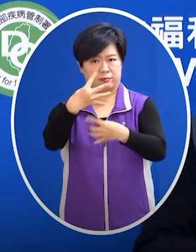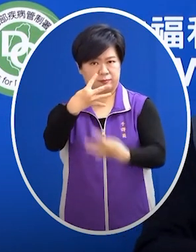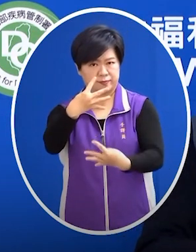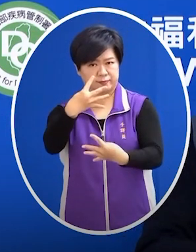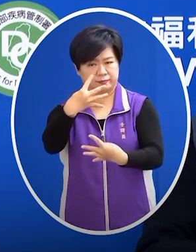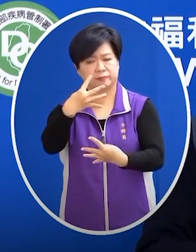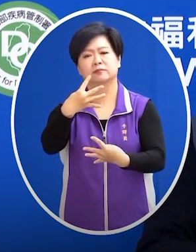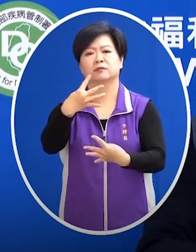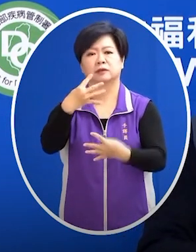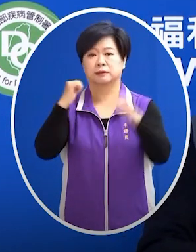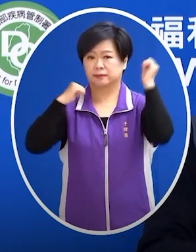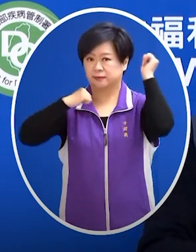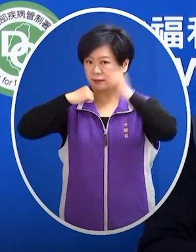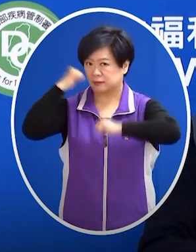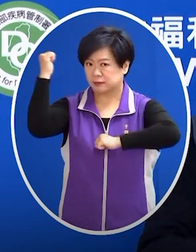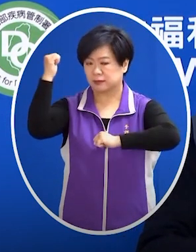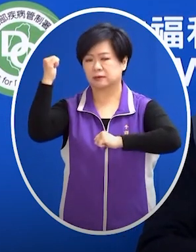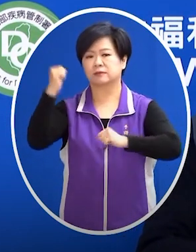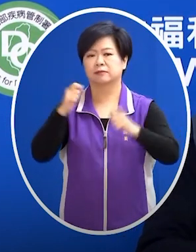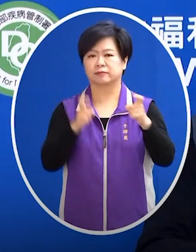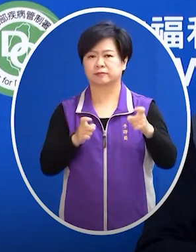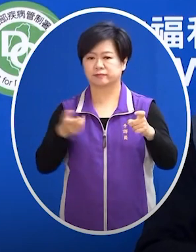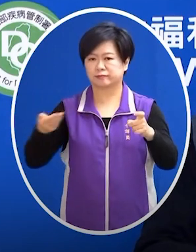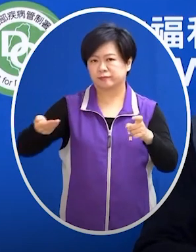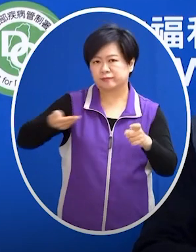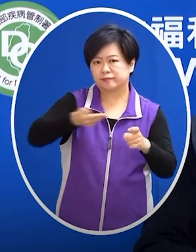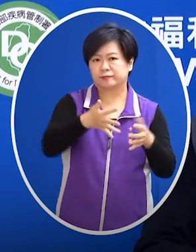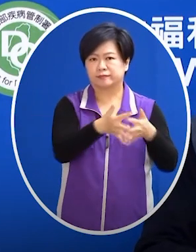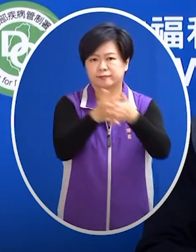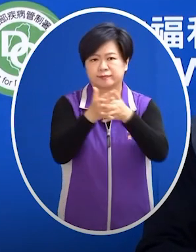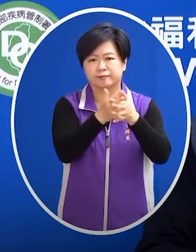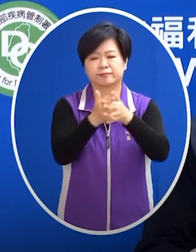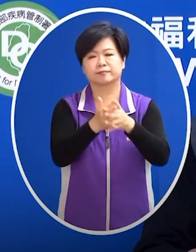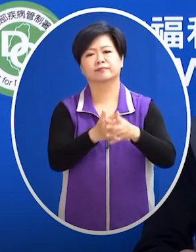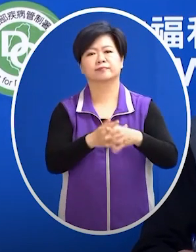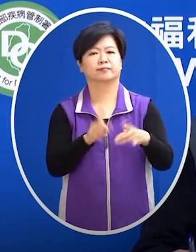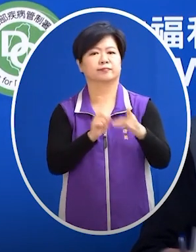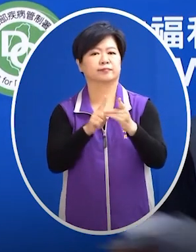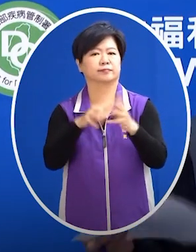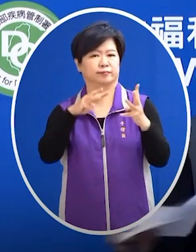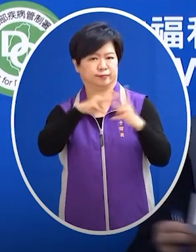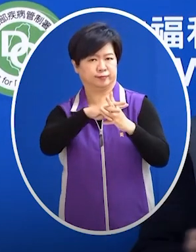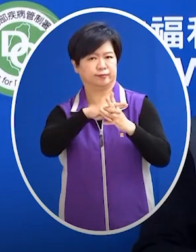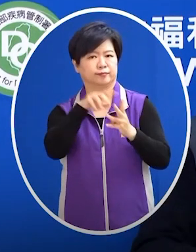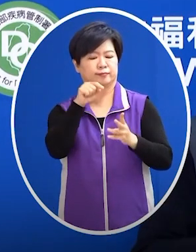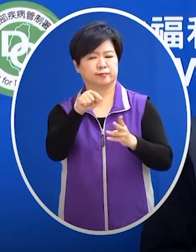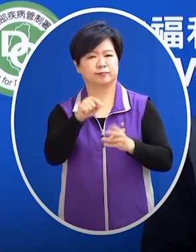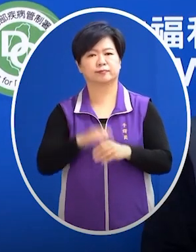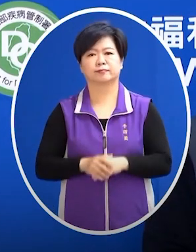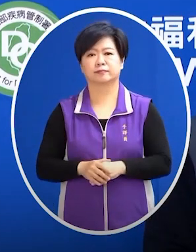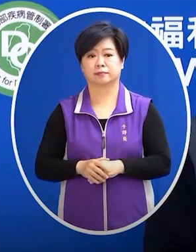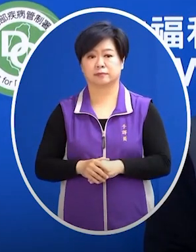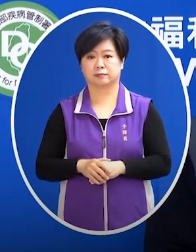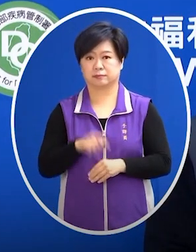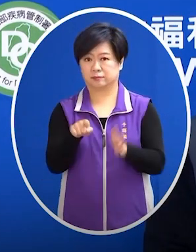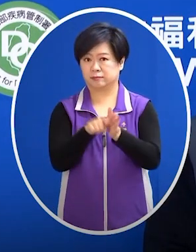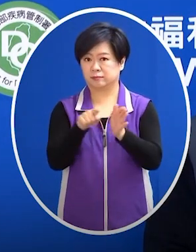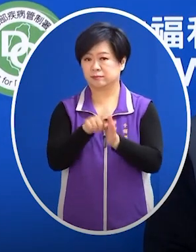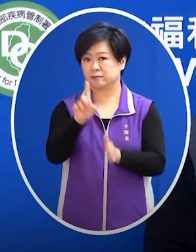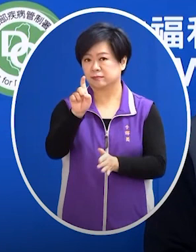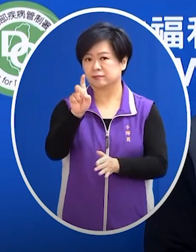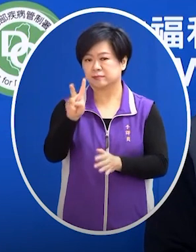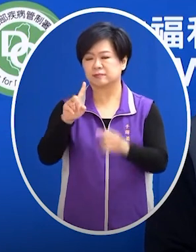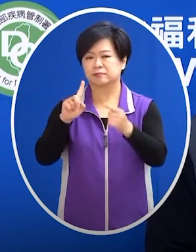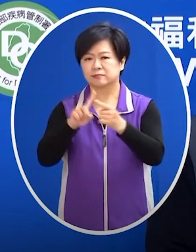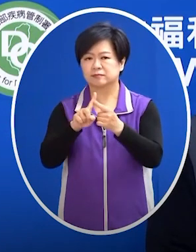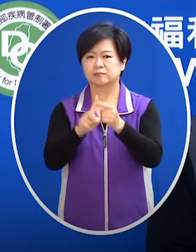午停靠美国的佛罗里达州的迈阿密港。当时船上已有12名旅客及10名